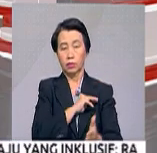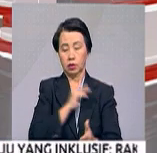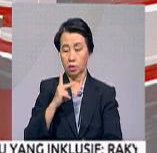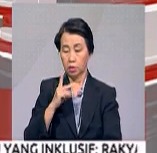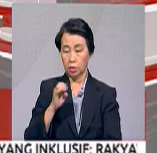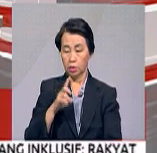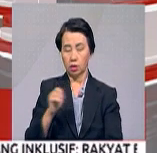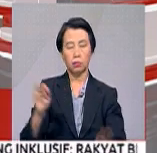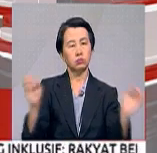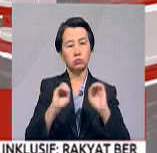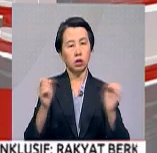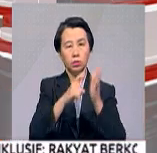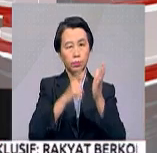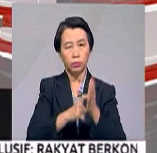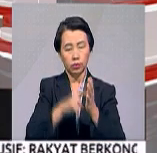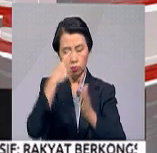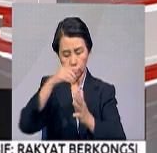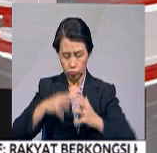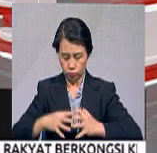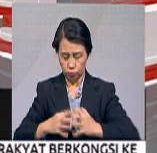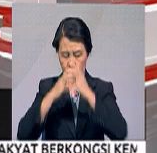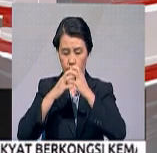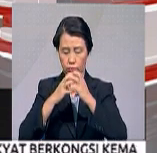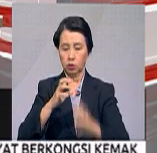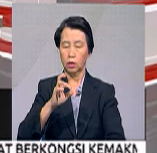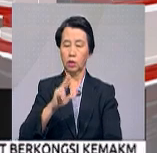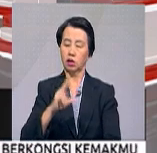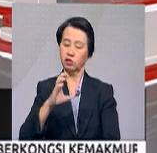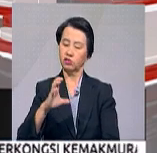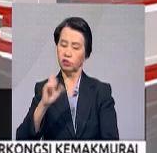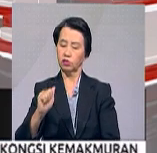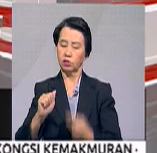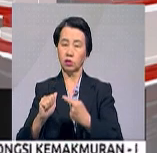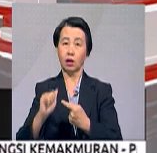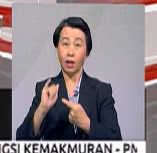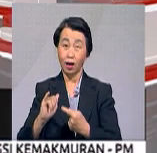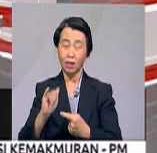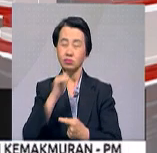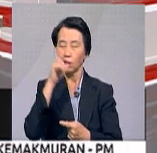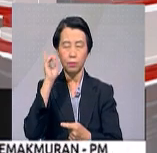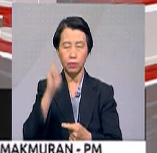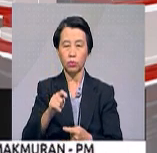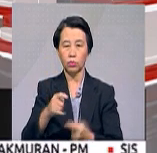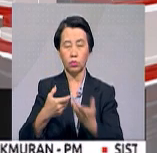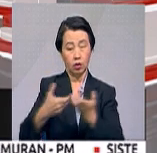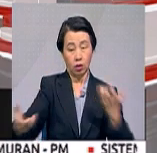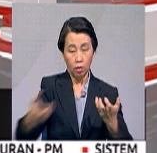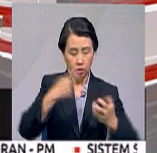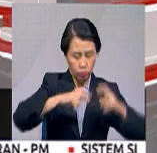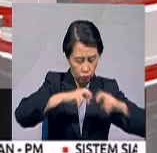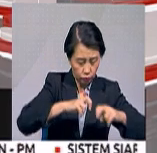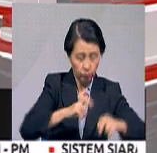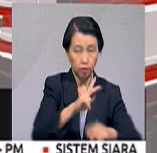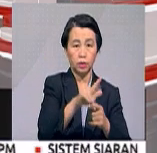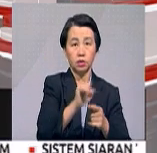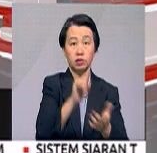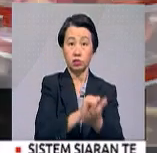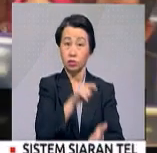berkata tiada keperluan untuk menubuhkan Suruhanjaya Siasatan Diraja RCI berasingan bagi menyiasat kes